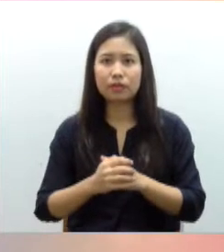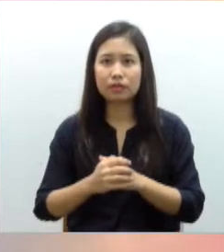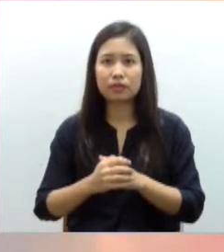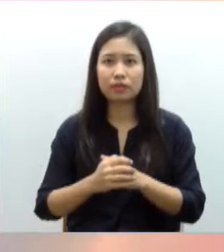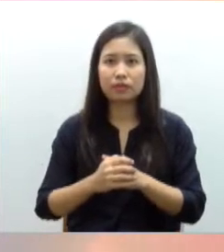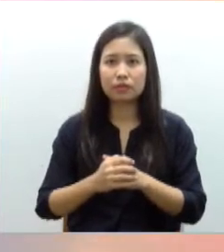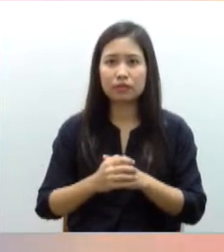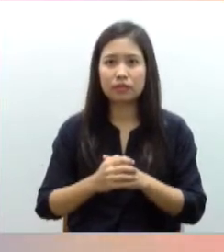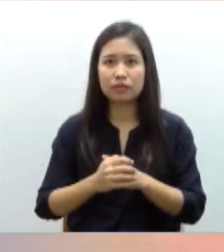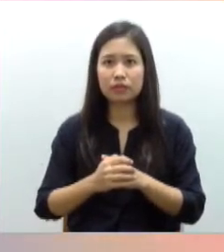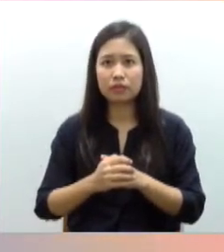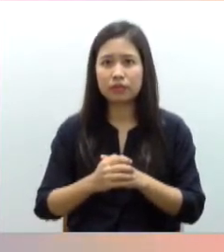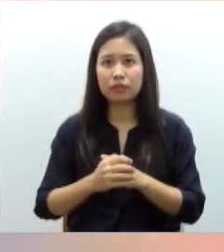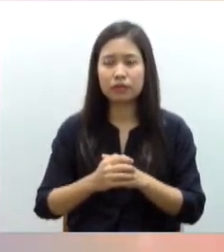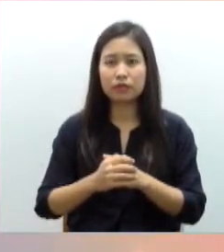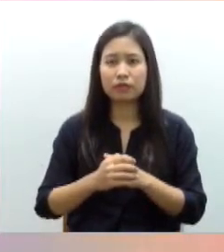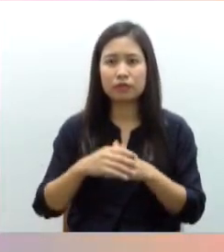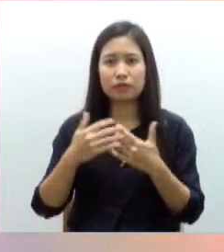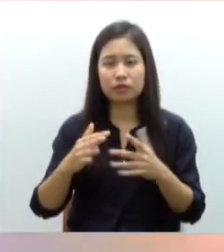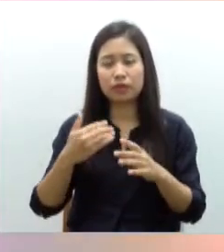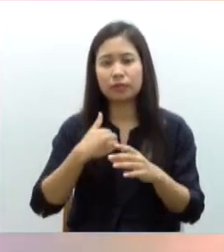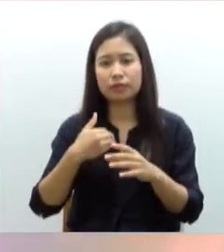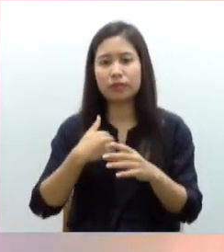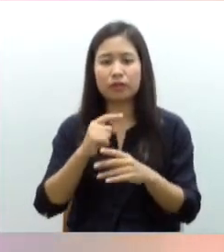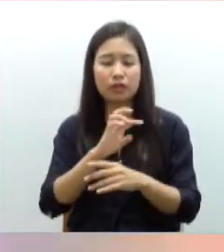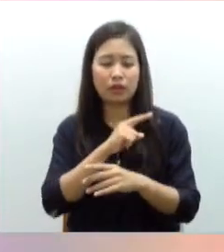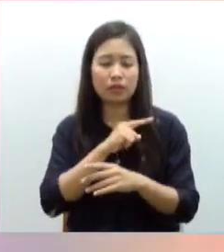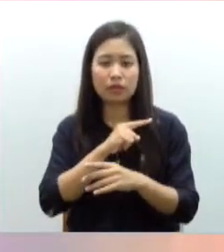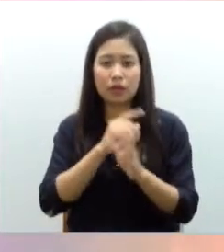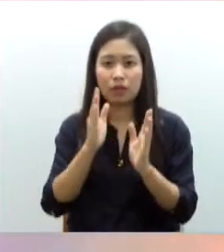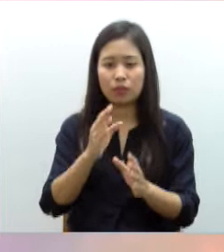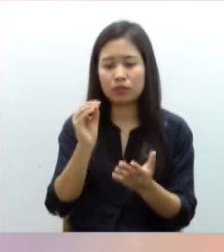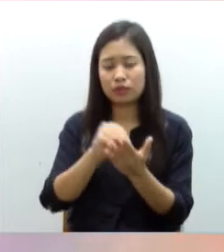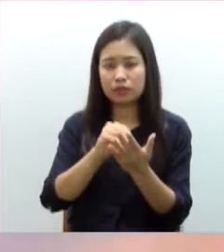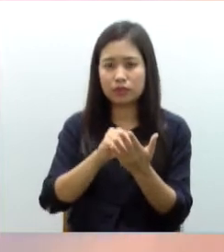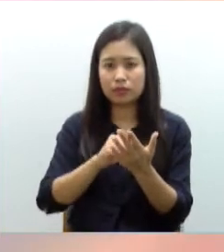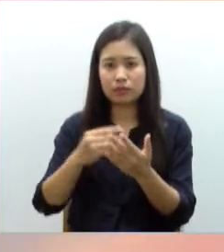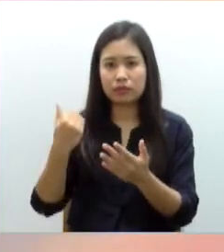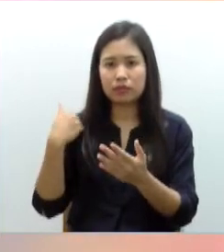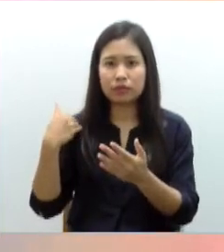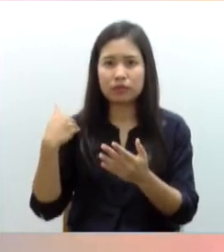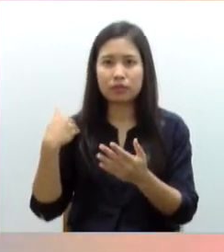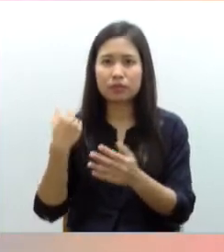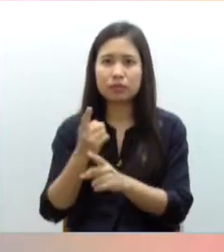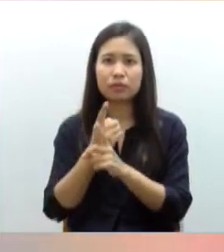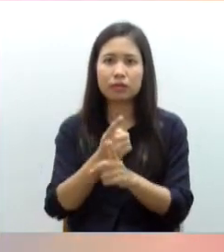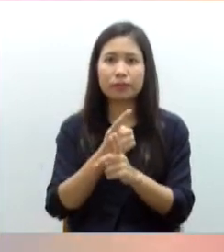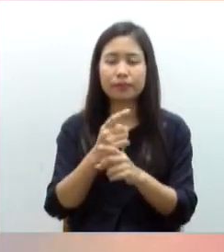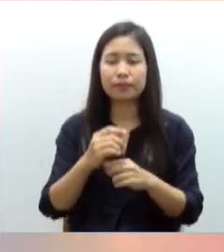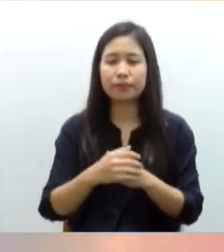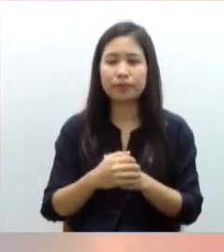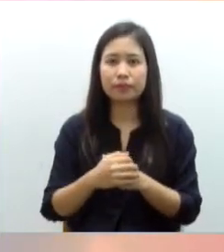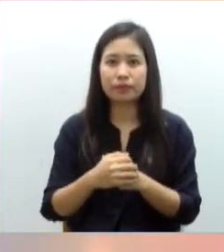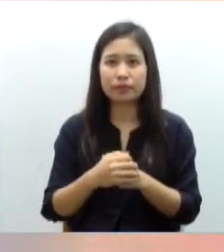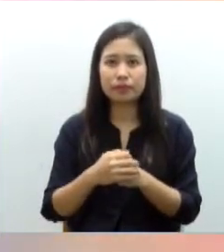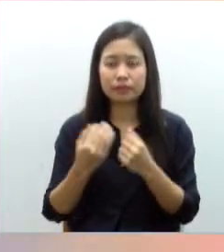าเนี่ยก็จะเป็นการให้อินเทอร์นอลนะครับกับเอ็กเทอร์นอลไปตอบใช่ไหมครับนะครับอินเทอร์นอลจะตอบ30ข้อ5ตัวชี้วัดเดี๋ย